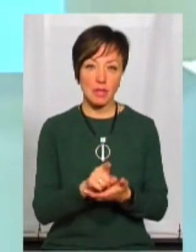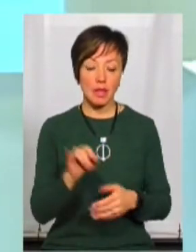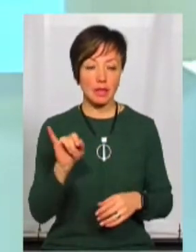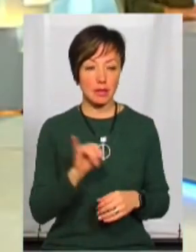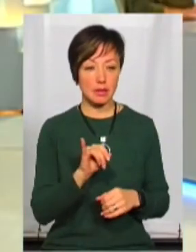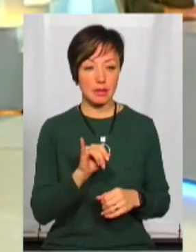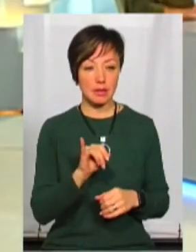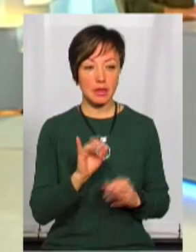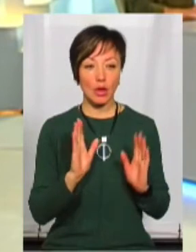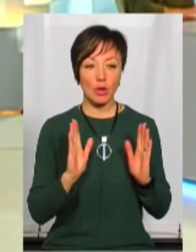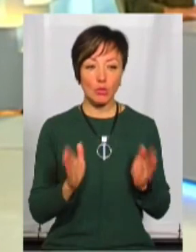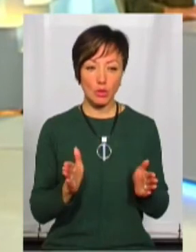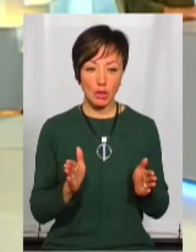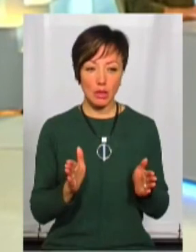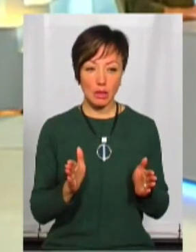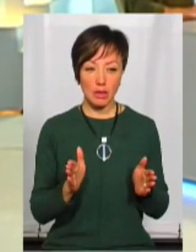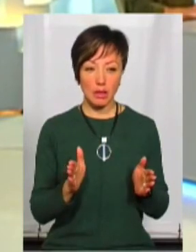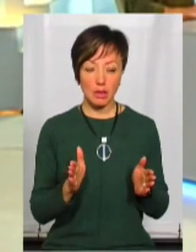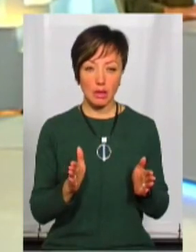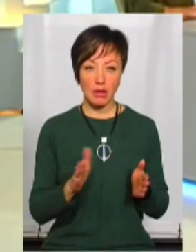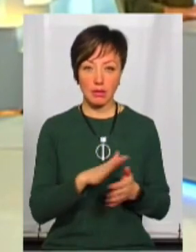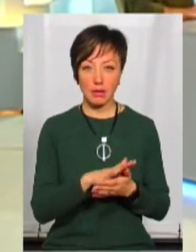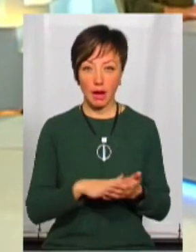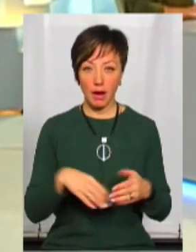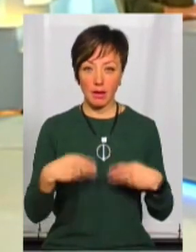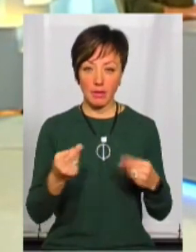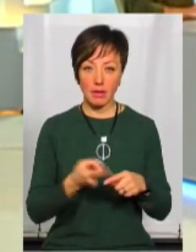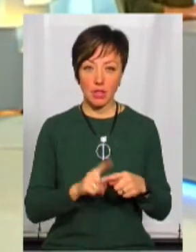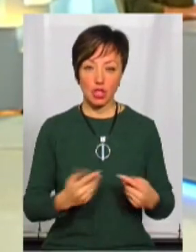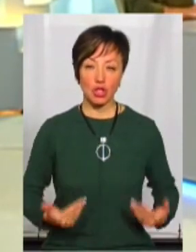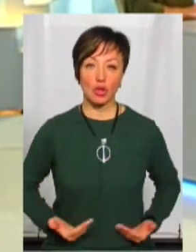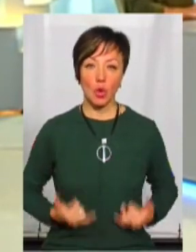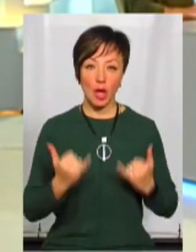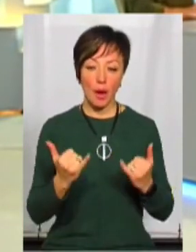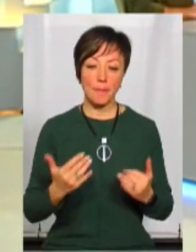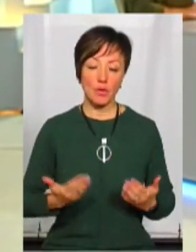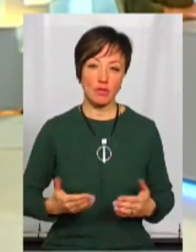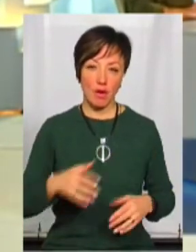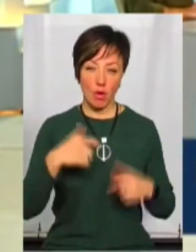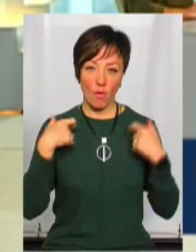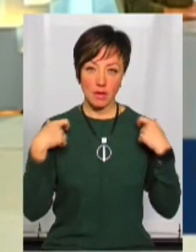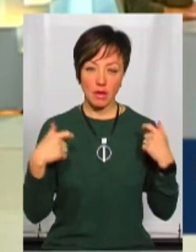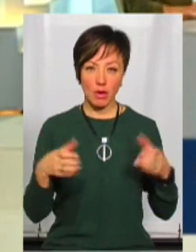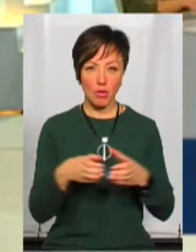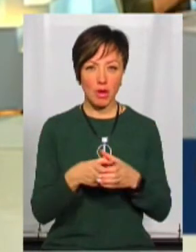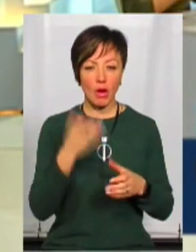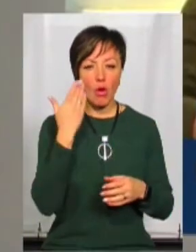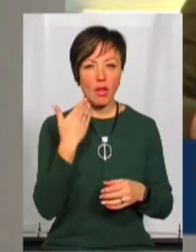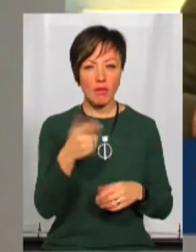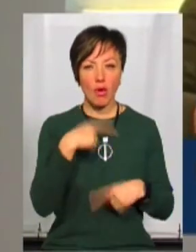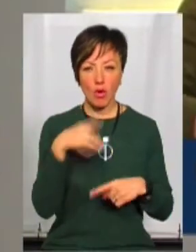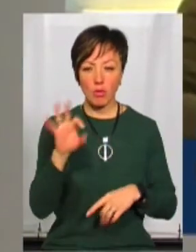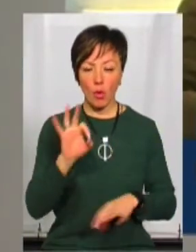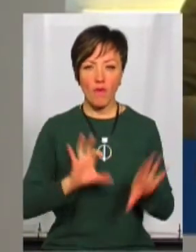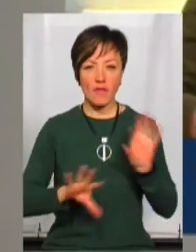і буде потім вже надавати це житло для проживання поліцейських офіцерів громади. А коли ви говорите про відбір,